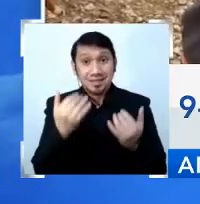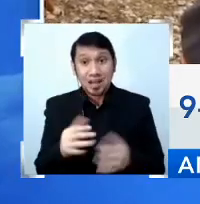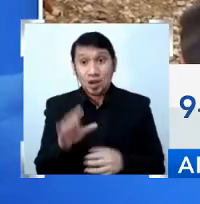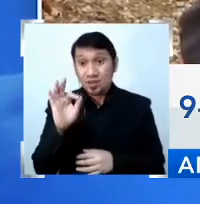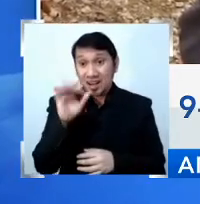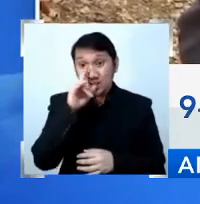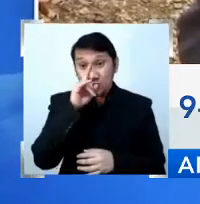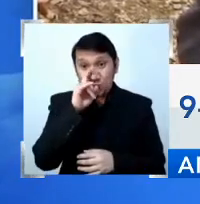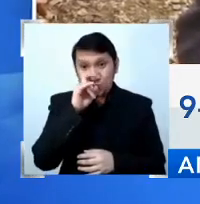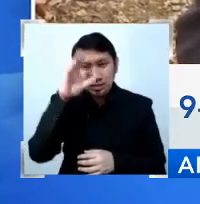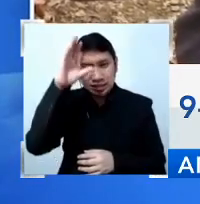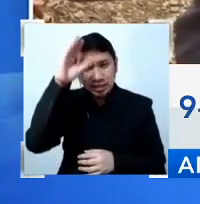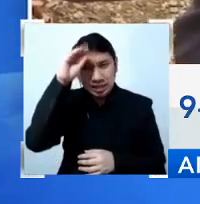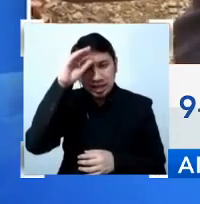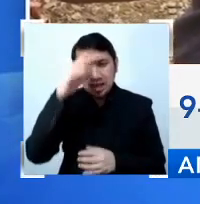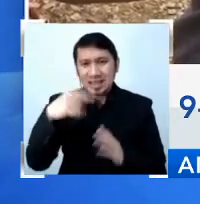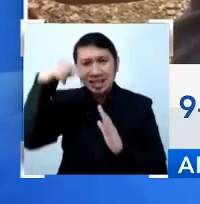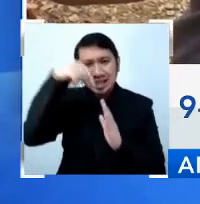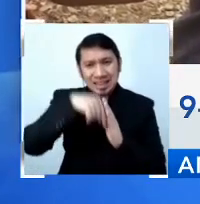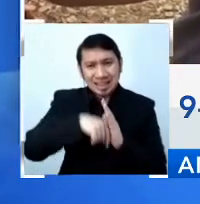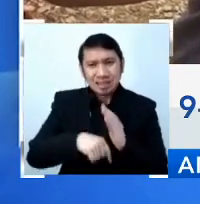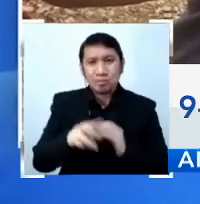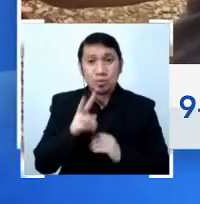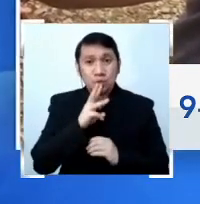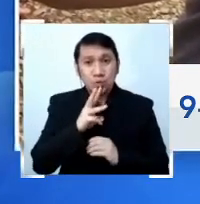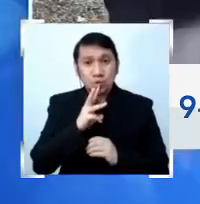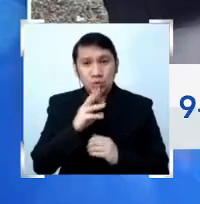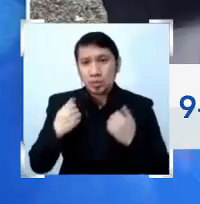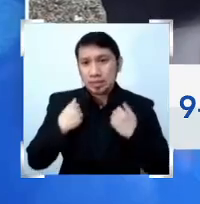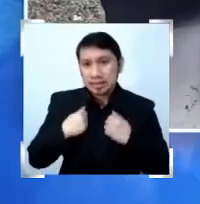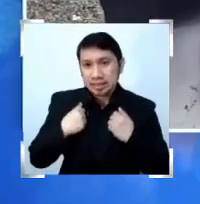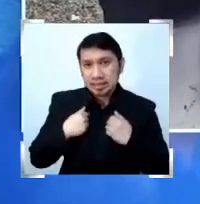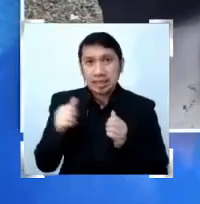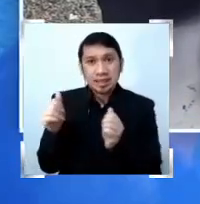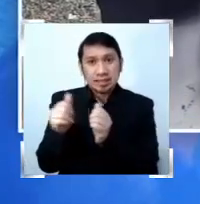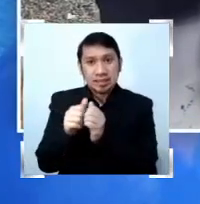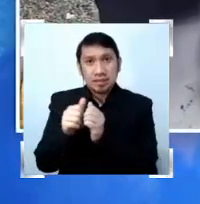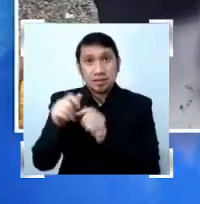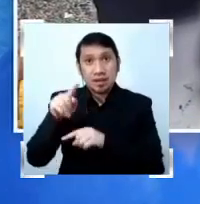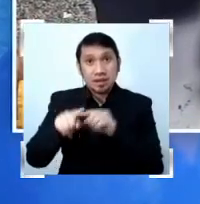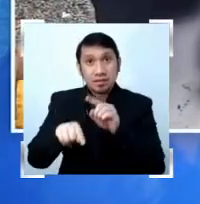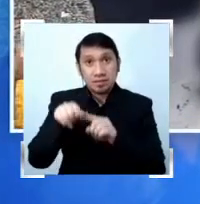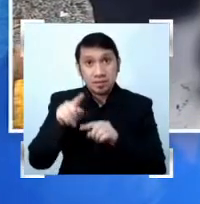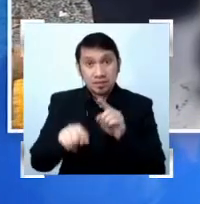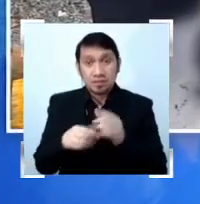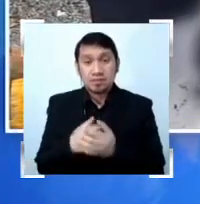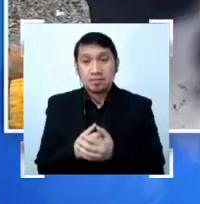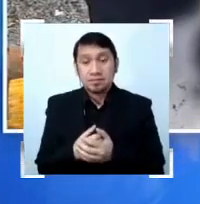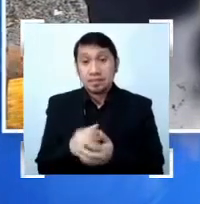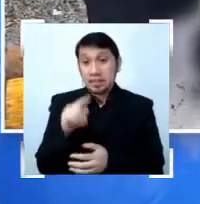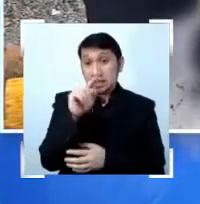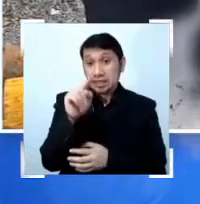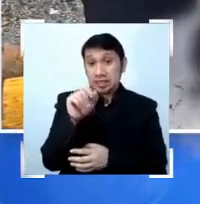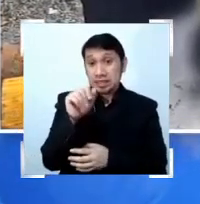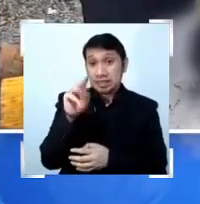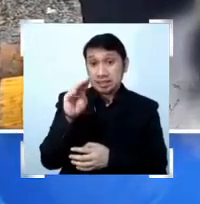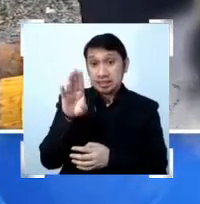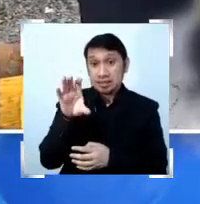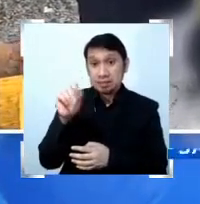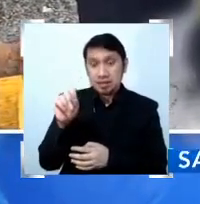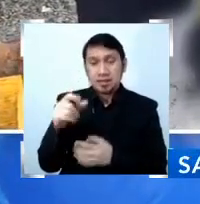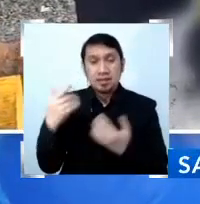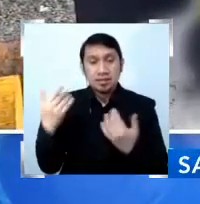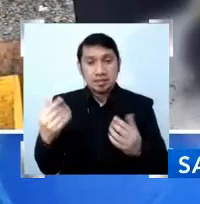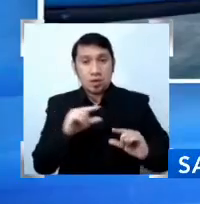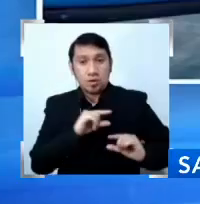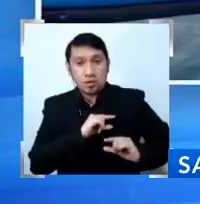sa malalim na bahagi habang naliligo kasama ang mga kaibigan. Sa San Antonio, Zambales naman, nasa gitna ng Coast Guard ang 12 sakay